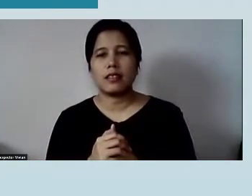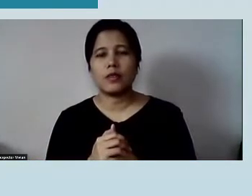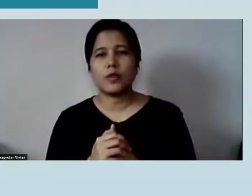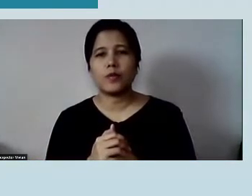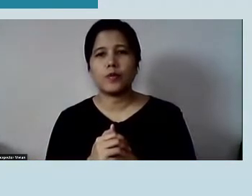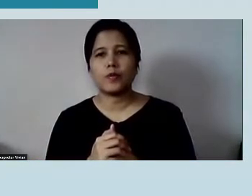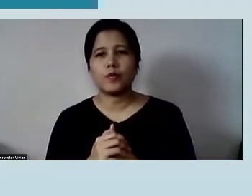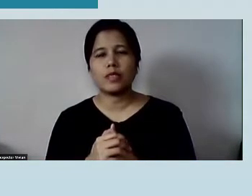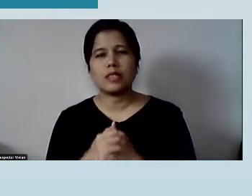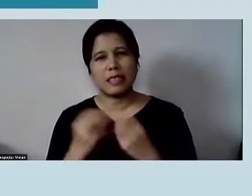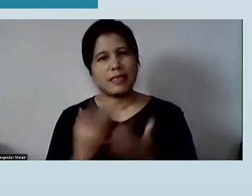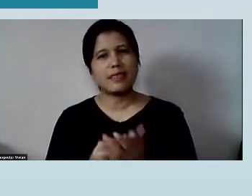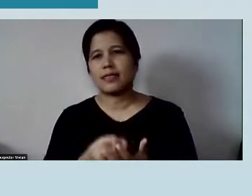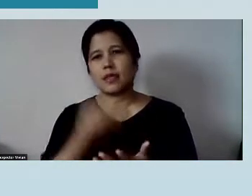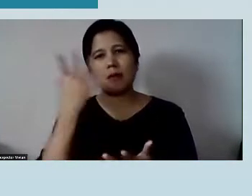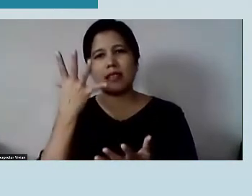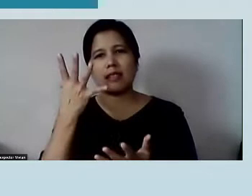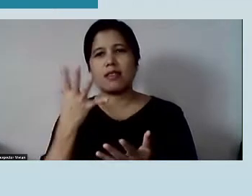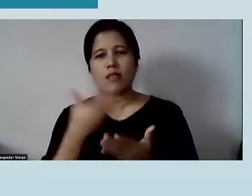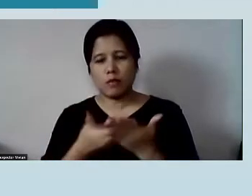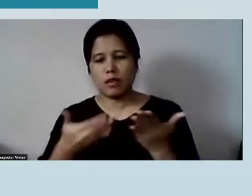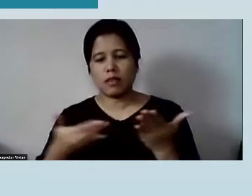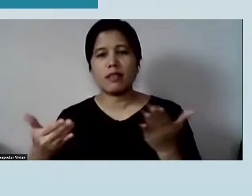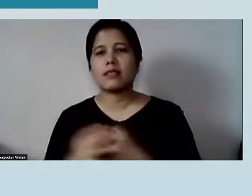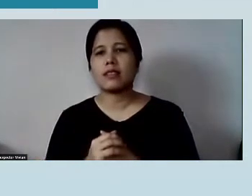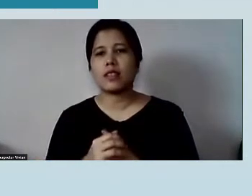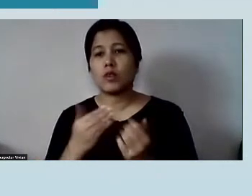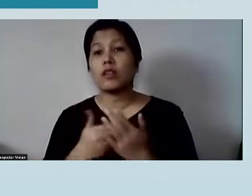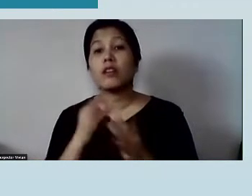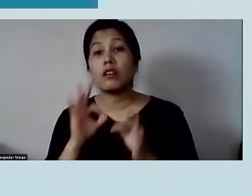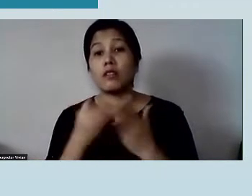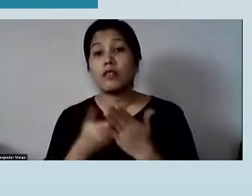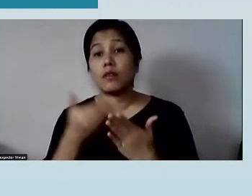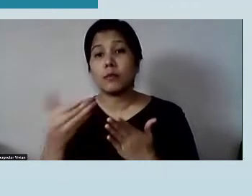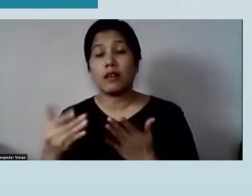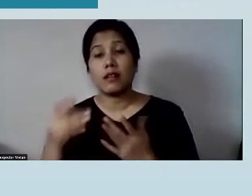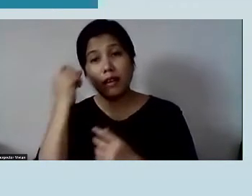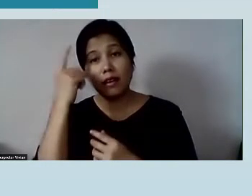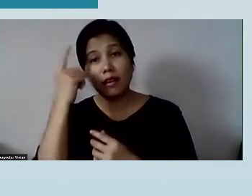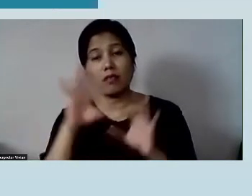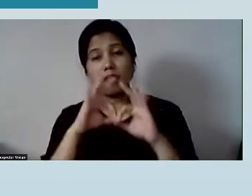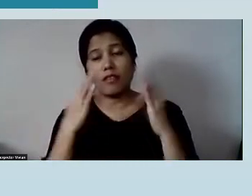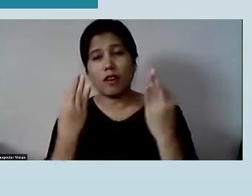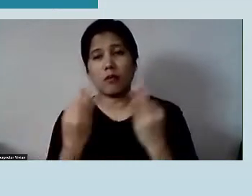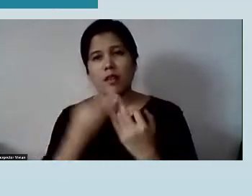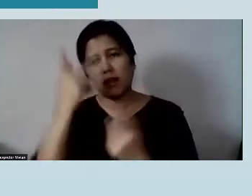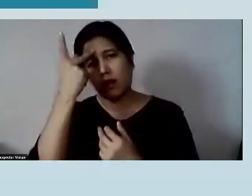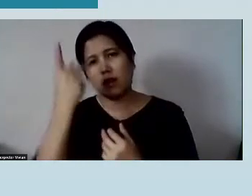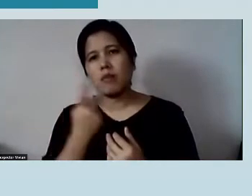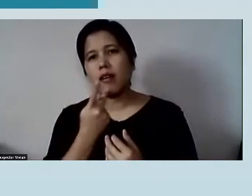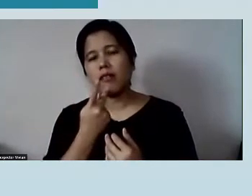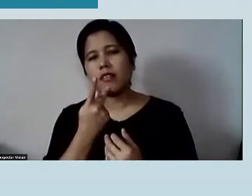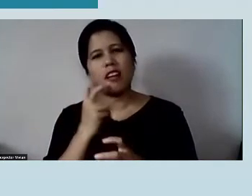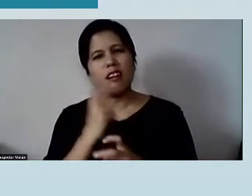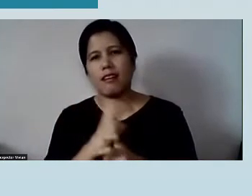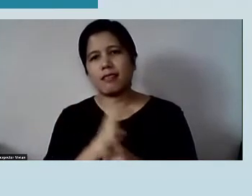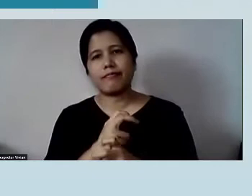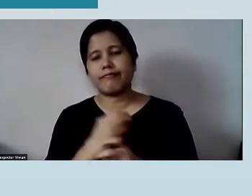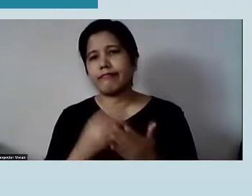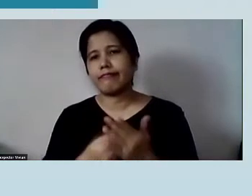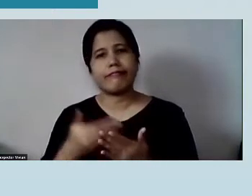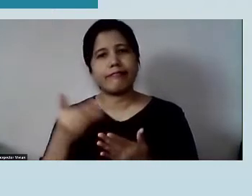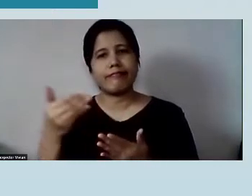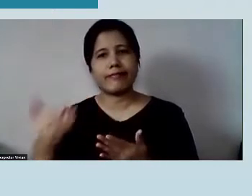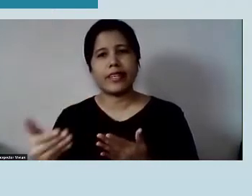diyan. So and I understand yung mga families, the parents could hardly afford to provide